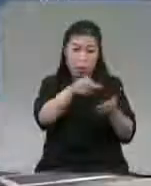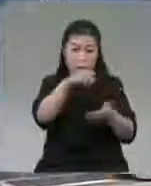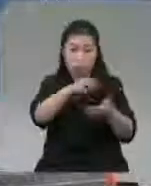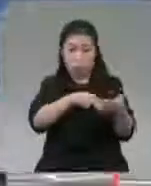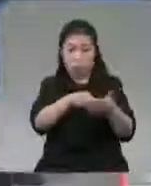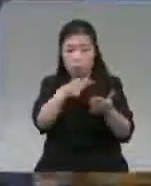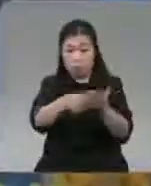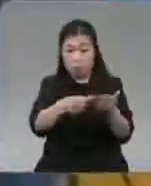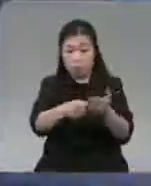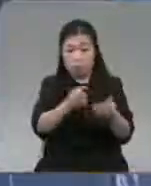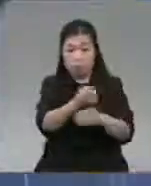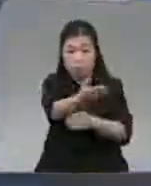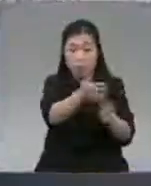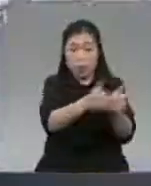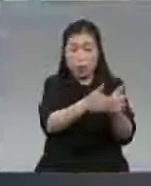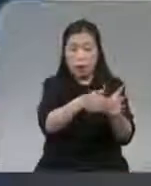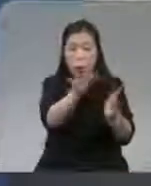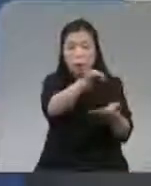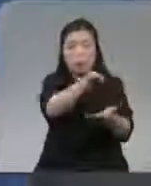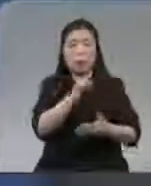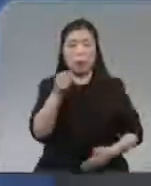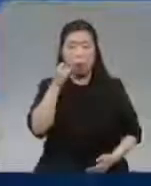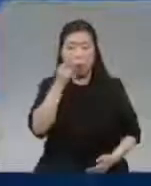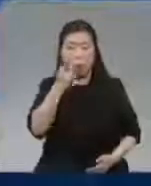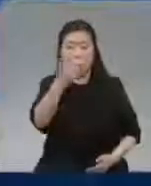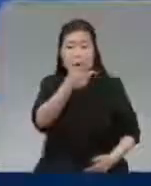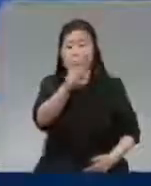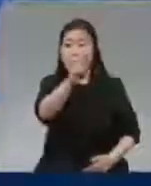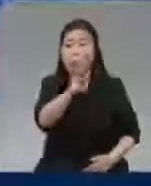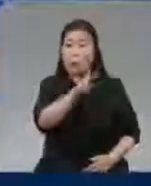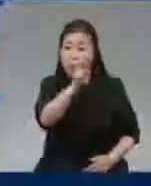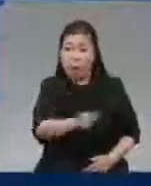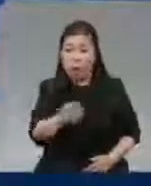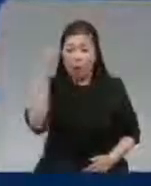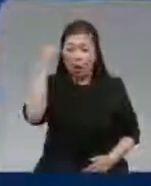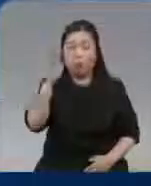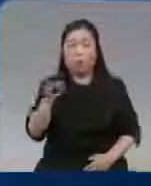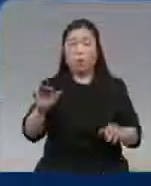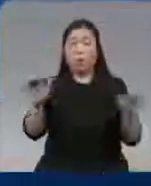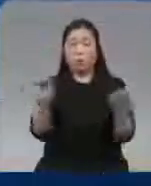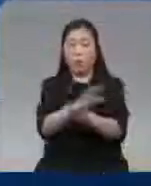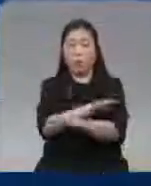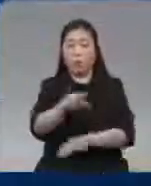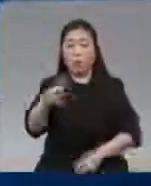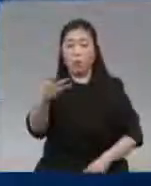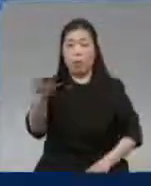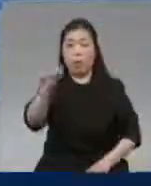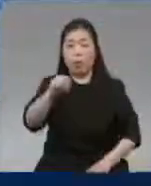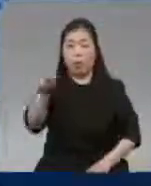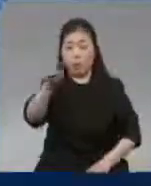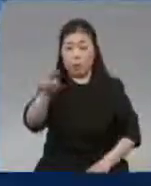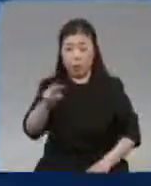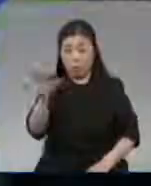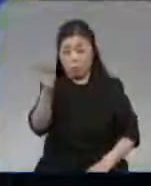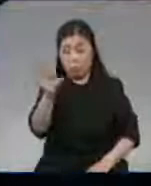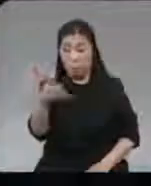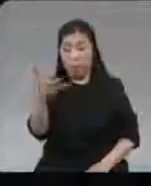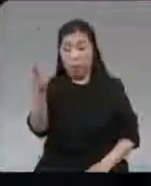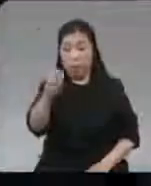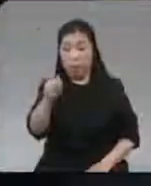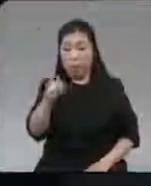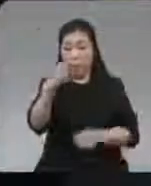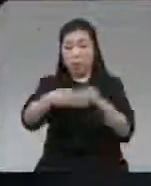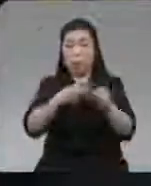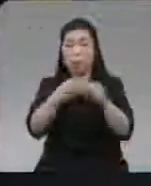2018年のアメリカのイランに対する制裁により韓国企業に支払われていなかった